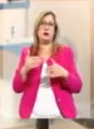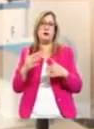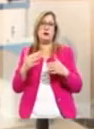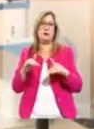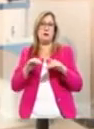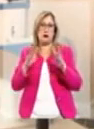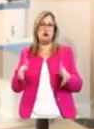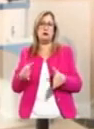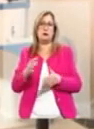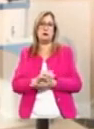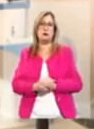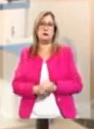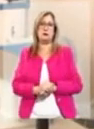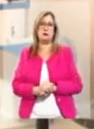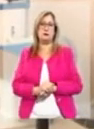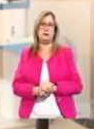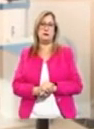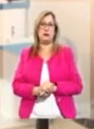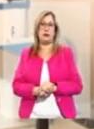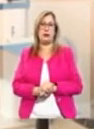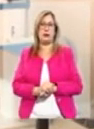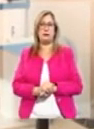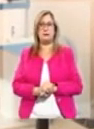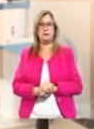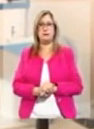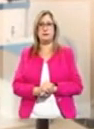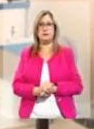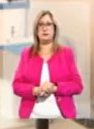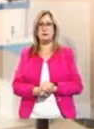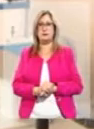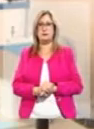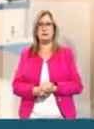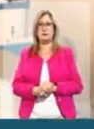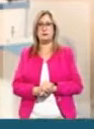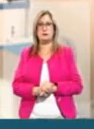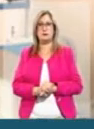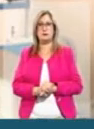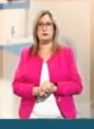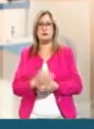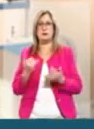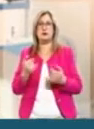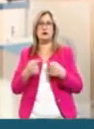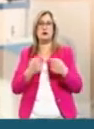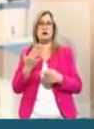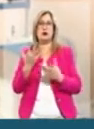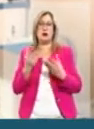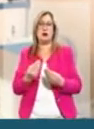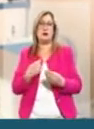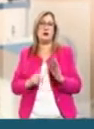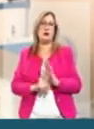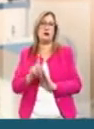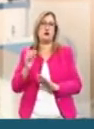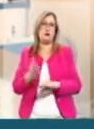орталығының көмегімен біз бәріміз мынау ұйымдасып тігін цехын